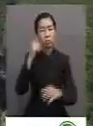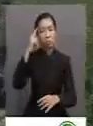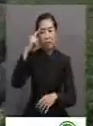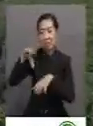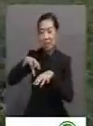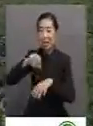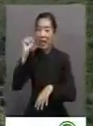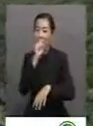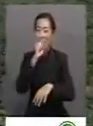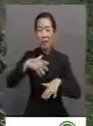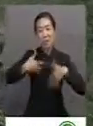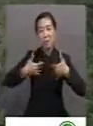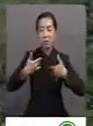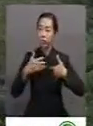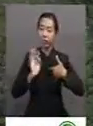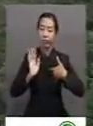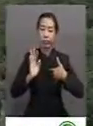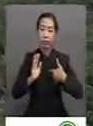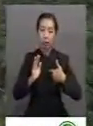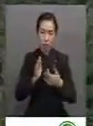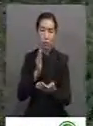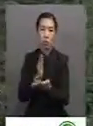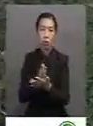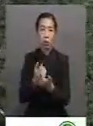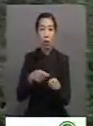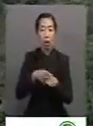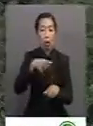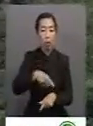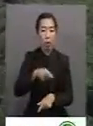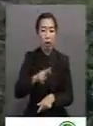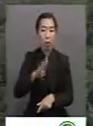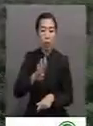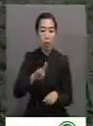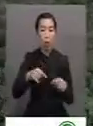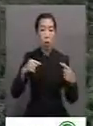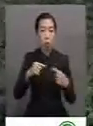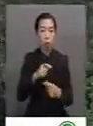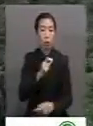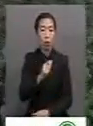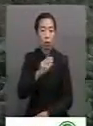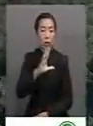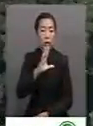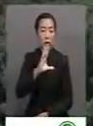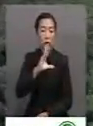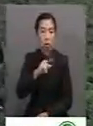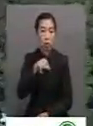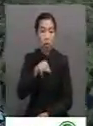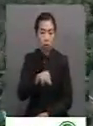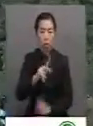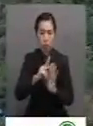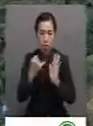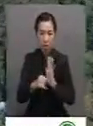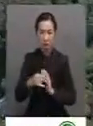ไม่ควรงดจัดงานรื่นเริงค่ะแล้วก็ยังเป็นความผิดพรบอุทยานและการหาผลประโยชน์ใช้เสียงที่ดังเกินไปเ